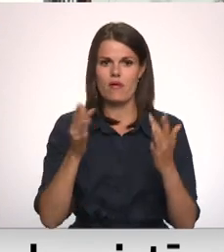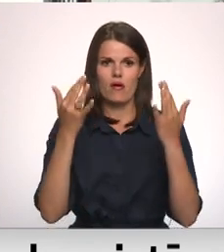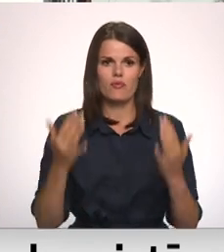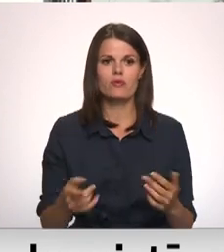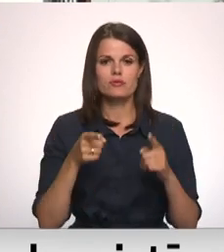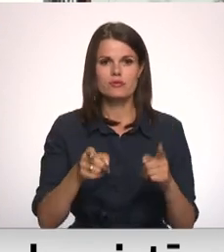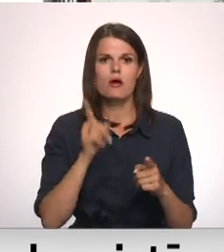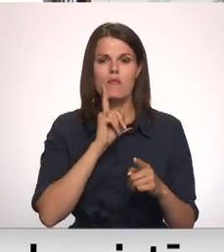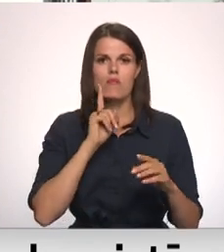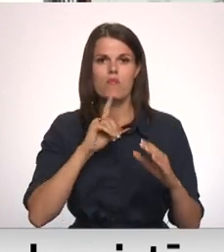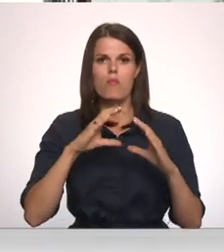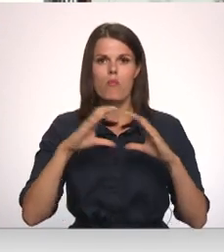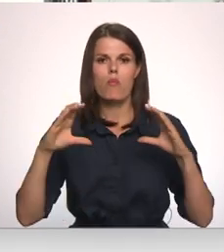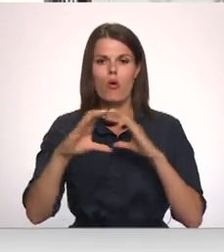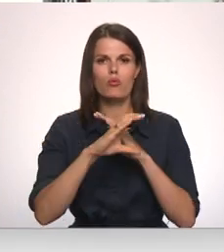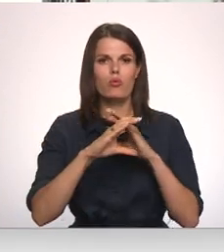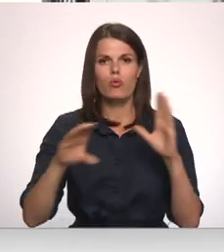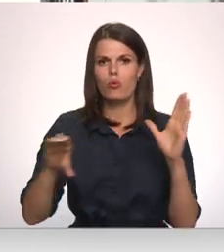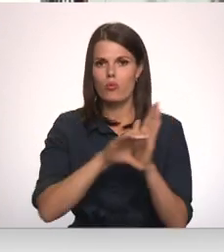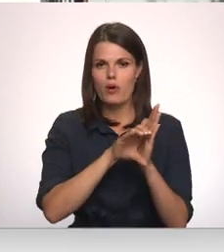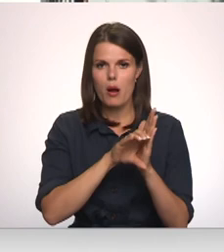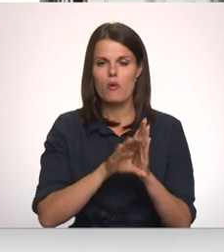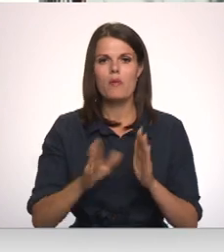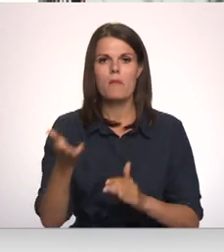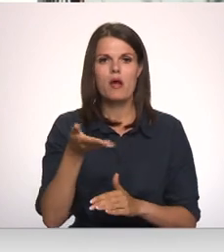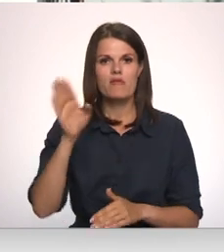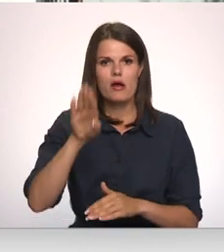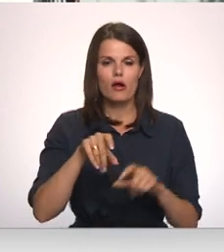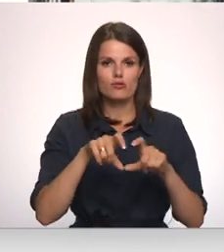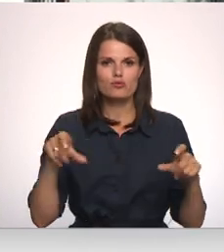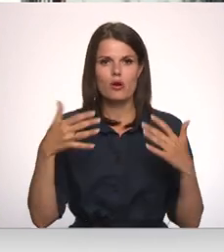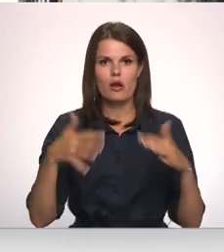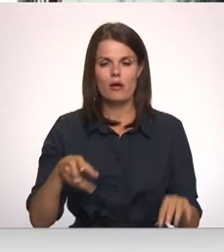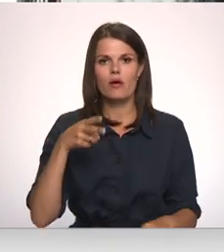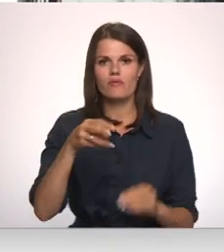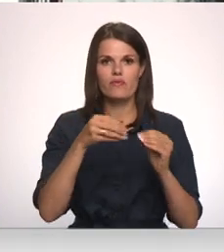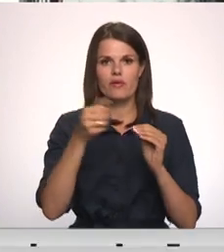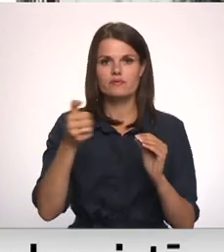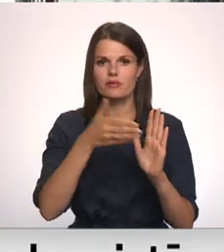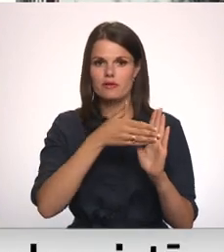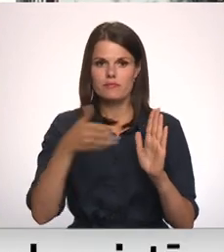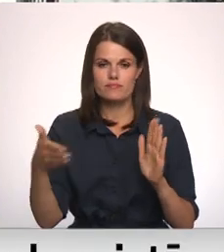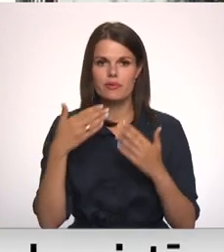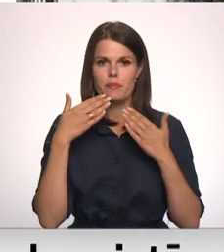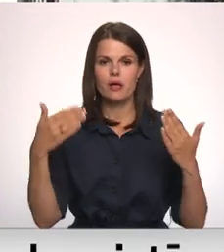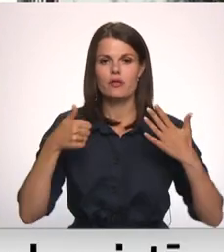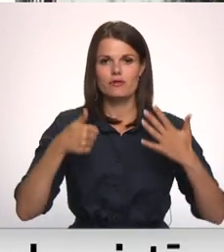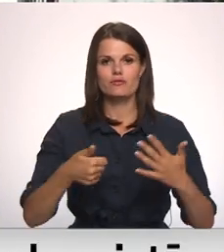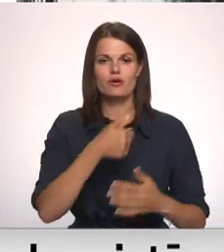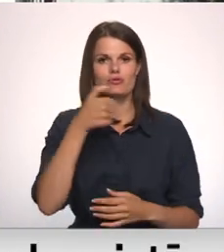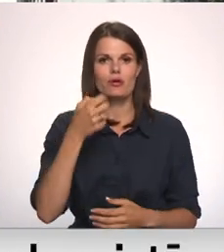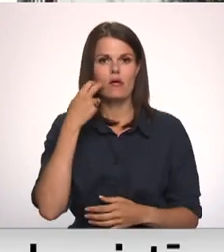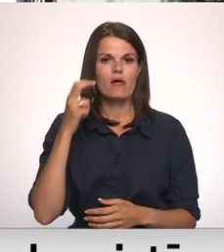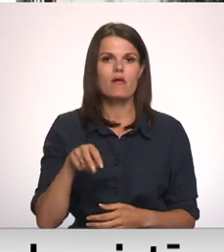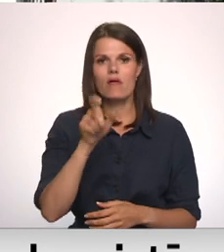Moduļu piebūvi pie Pļavniekkalna skolas šeit atrodas jau kopš 2010. Gada. Pēdējos 6 gadus vecāki